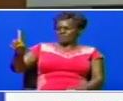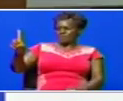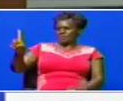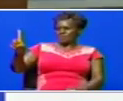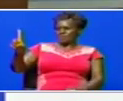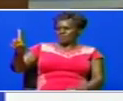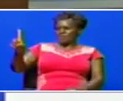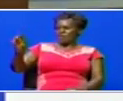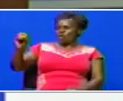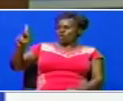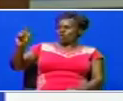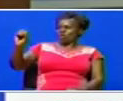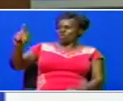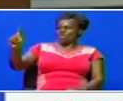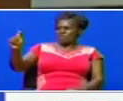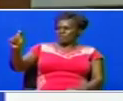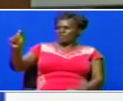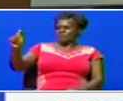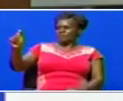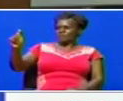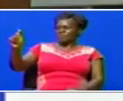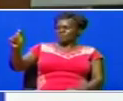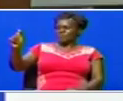John Ekuru Okot,